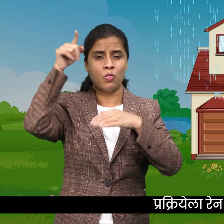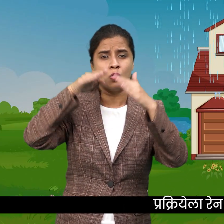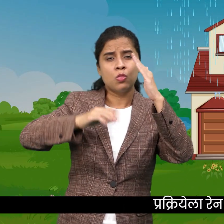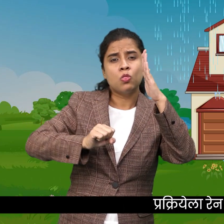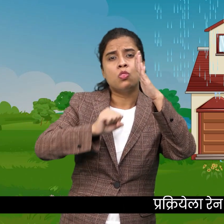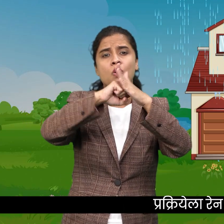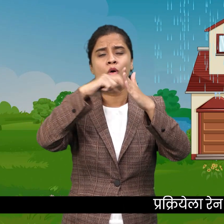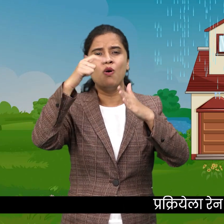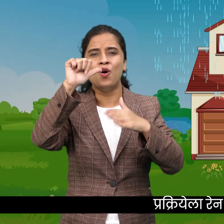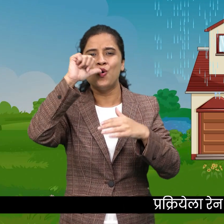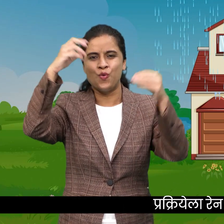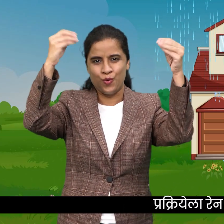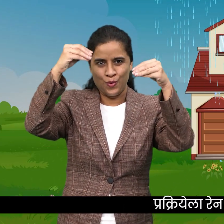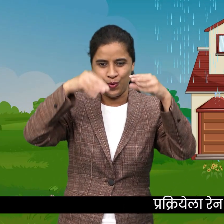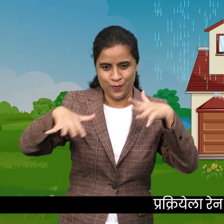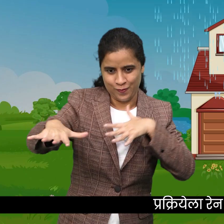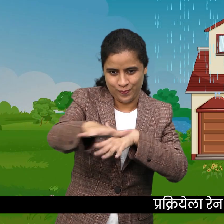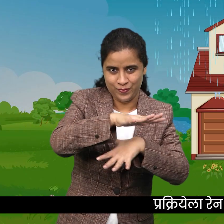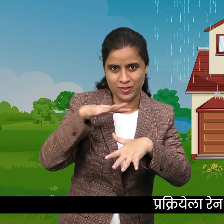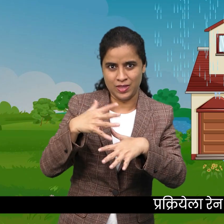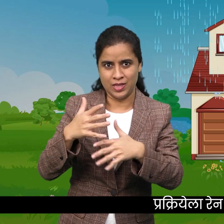प्रक्रियेला रेन वॉटर हार्वेस्टिंग म्हणतात.